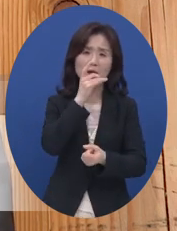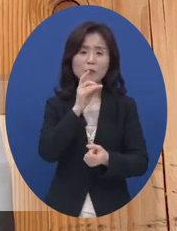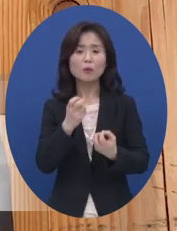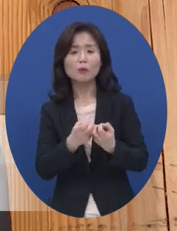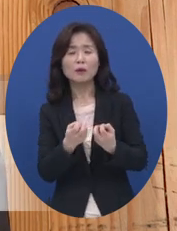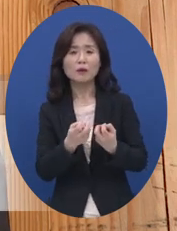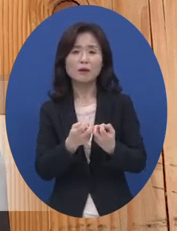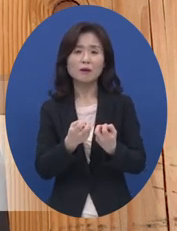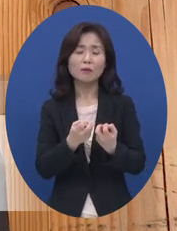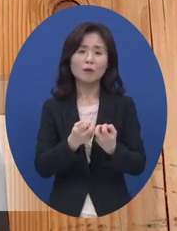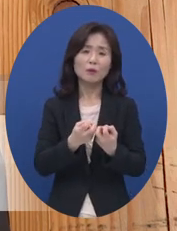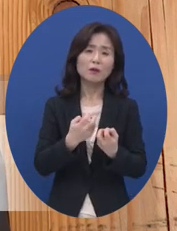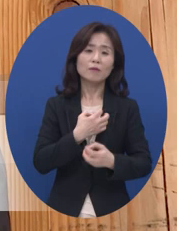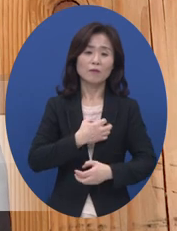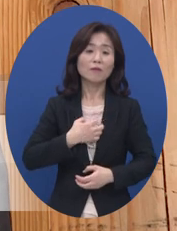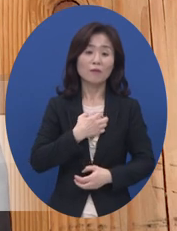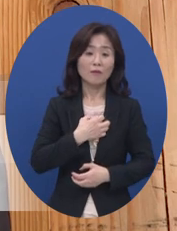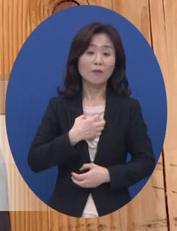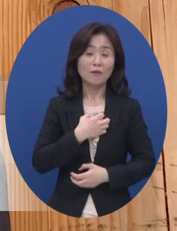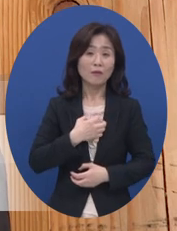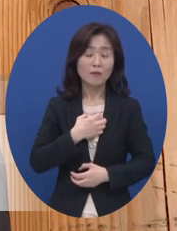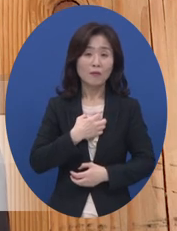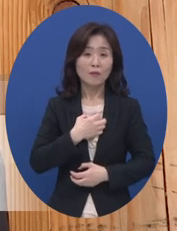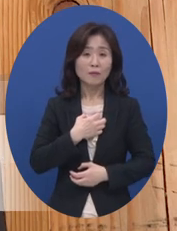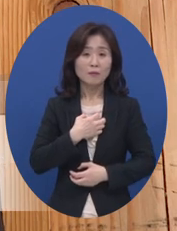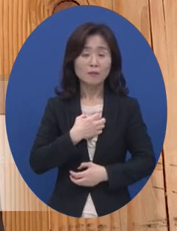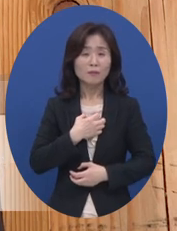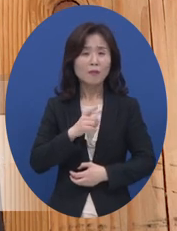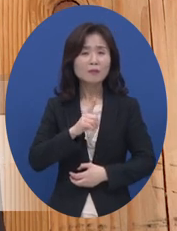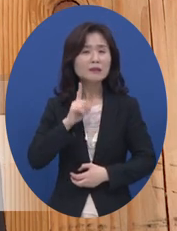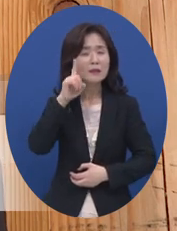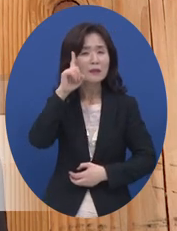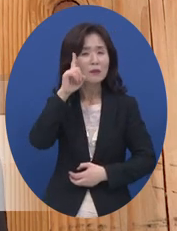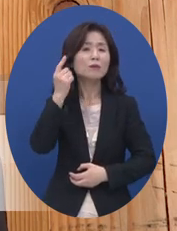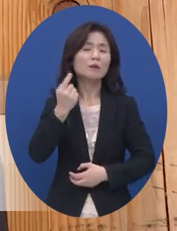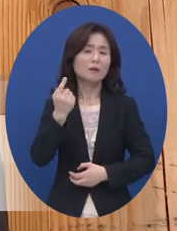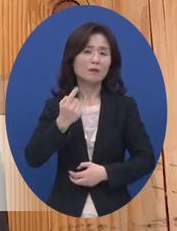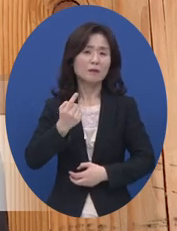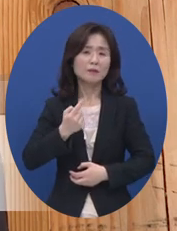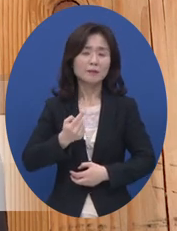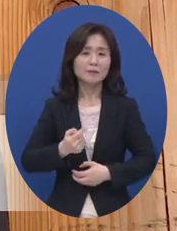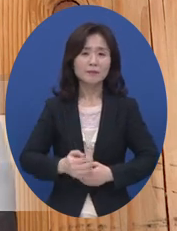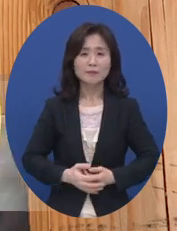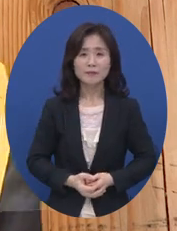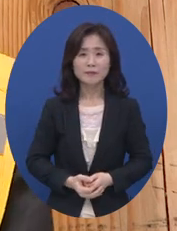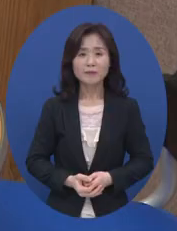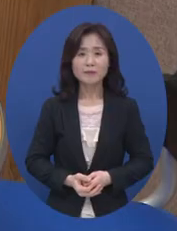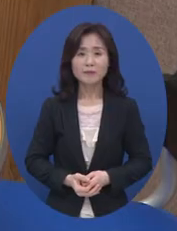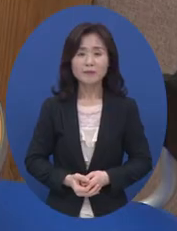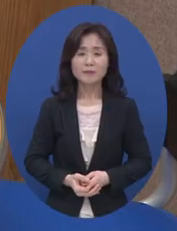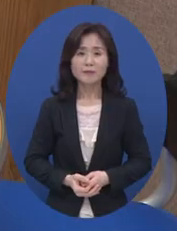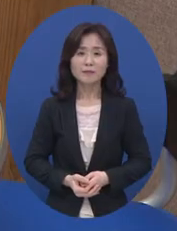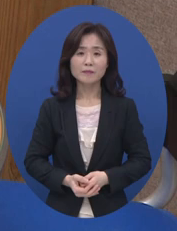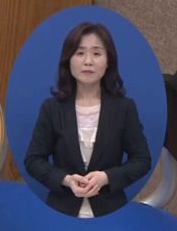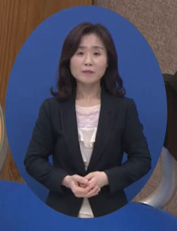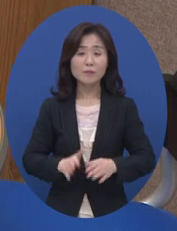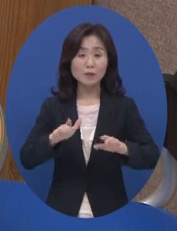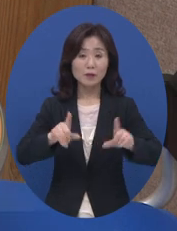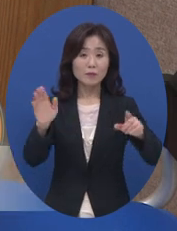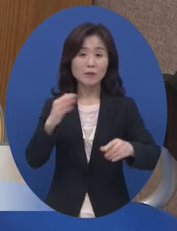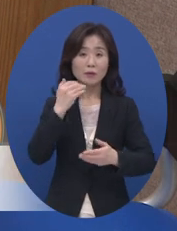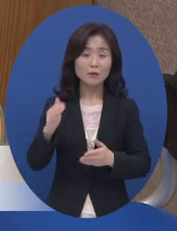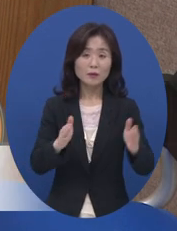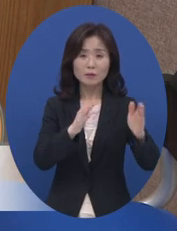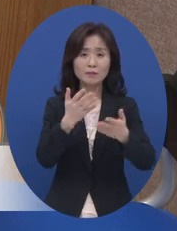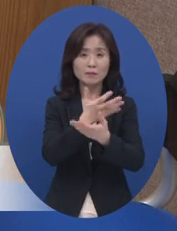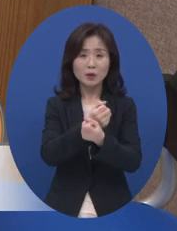그런 걱정이 있어요 쉽게 의해서 3 트레스 가 좀 5 믿어 올해부터 경기도는